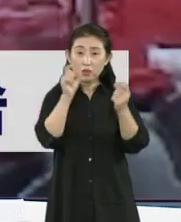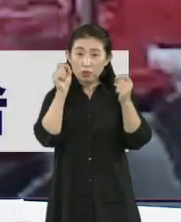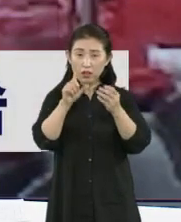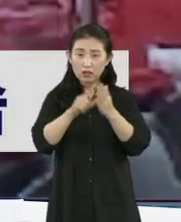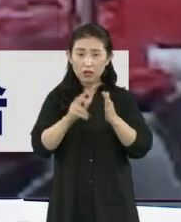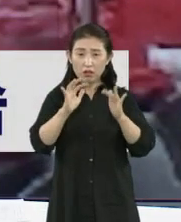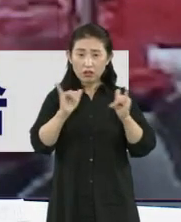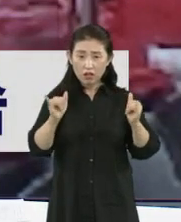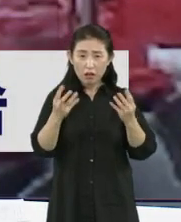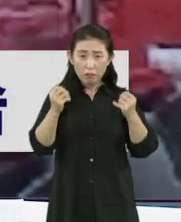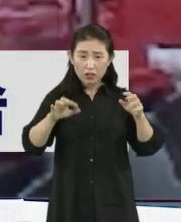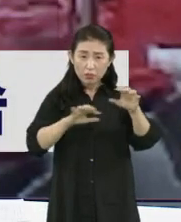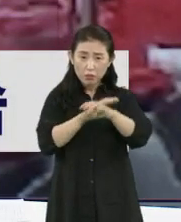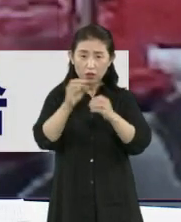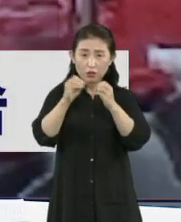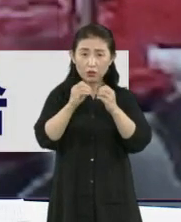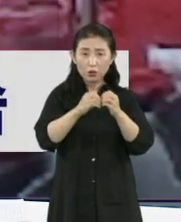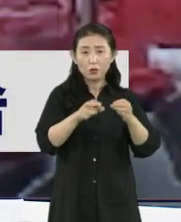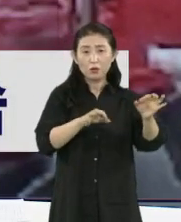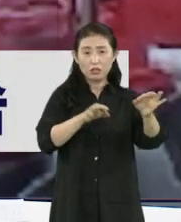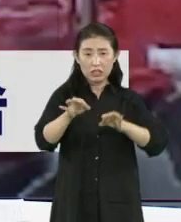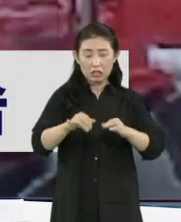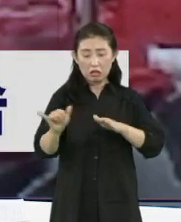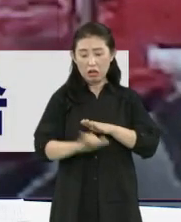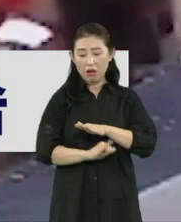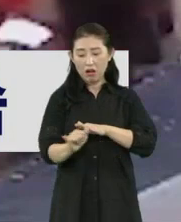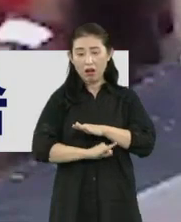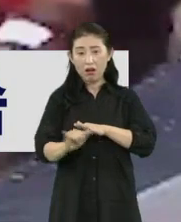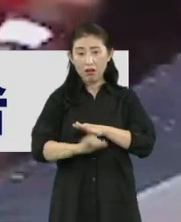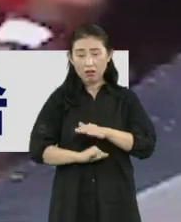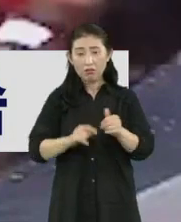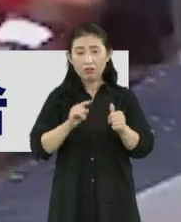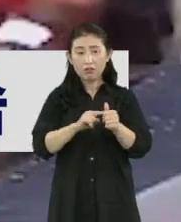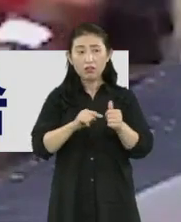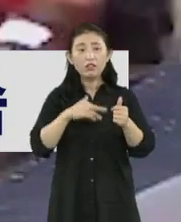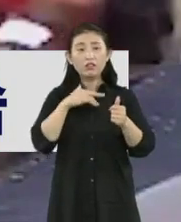명절을 앞두고 사람이 많은 전통시장에서 소매치기 행각을 벌인